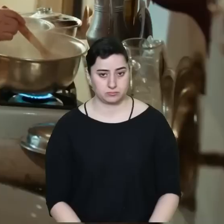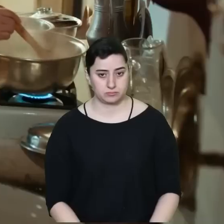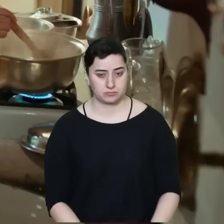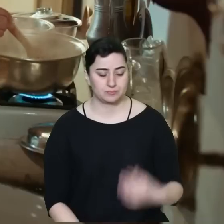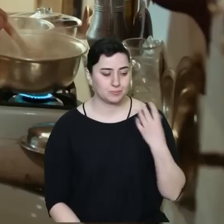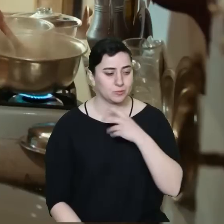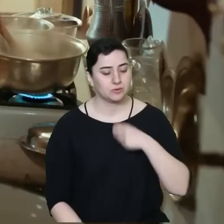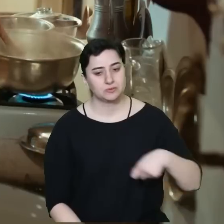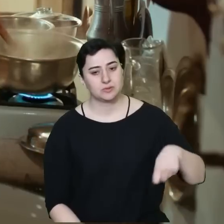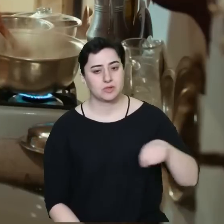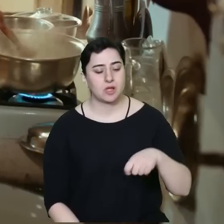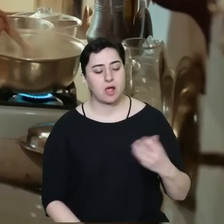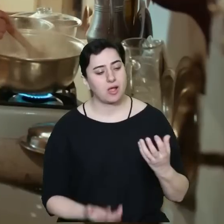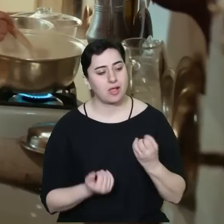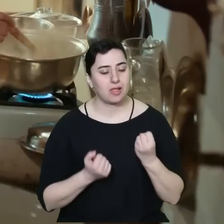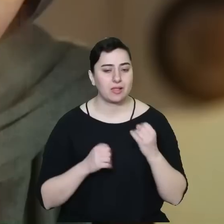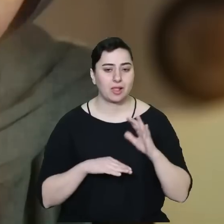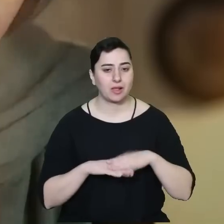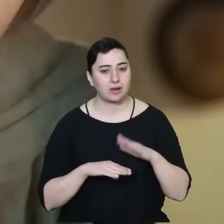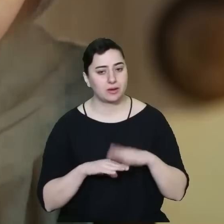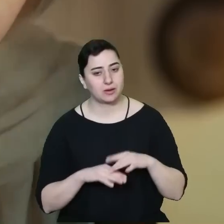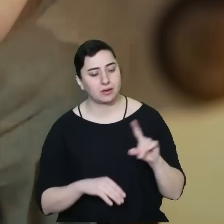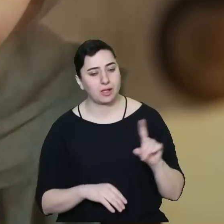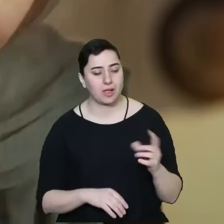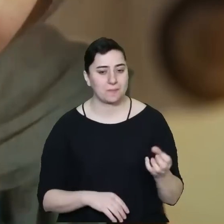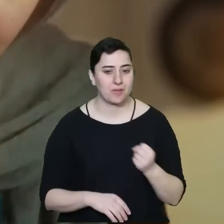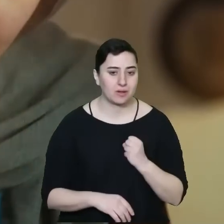Al eline kalemi,